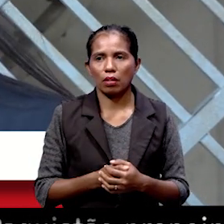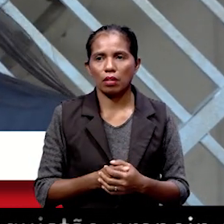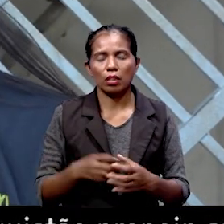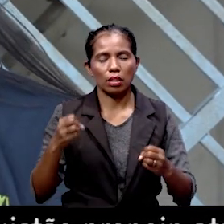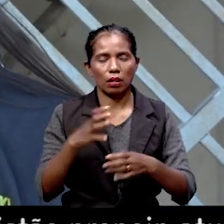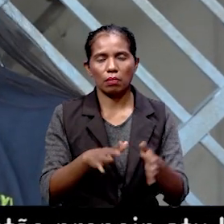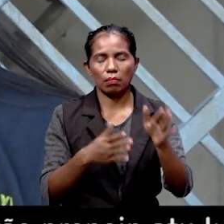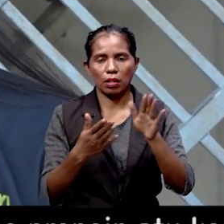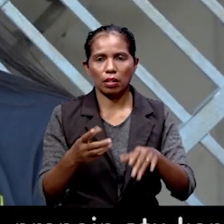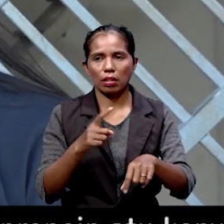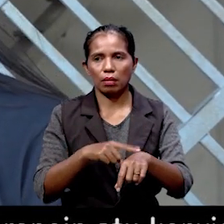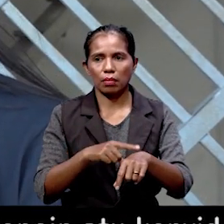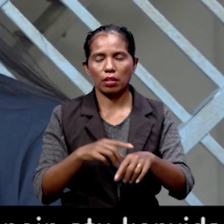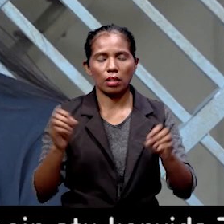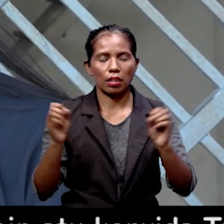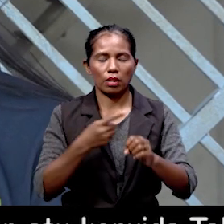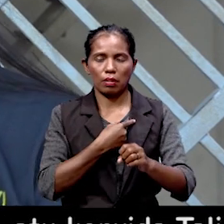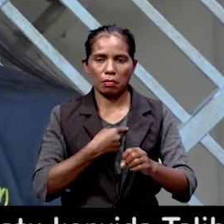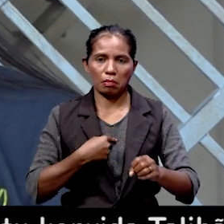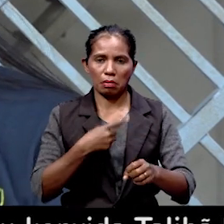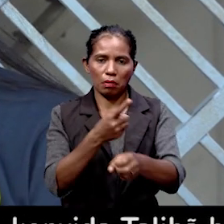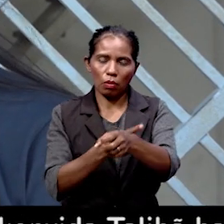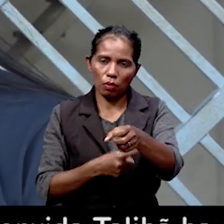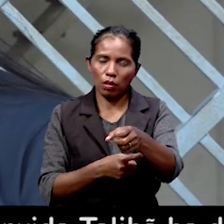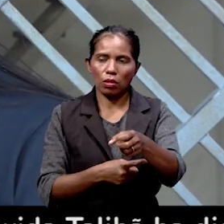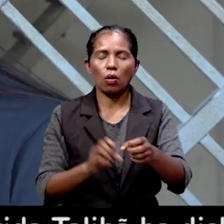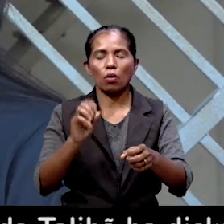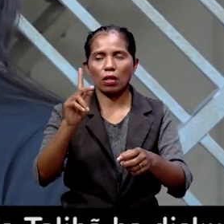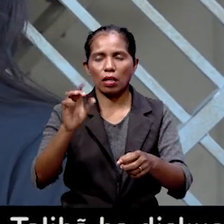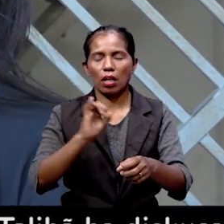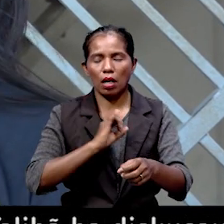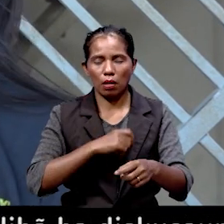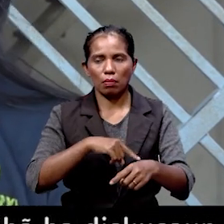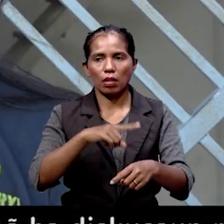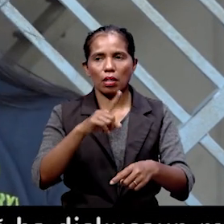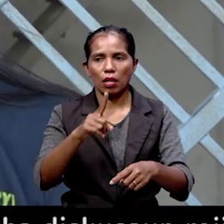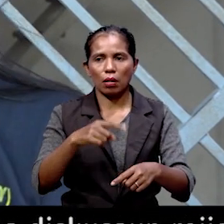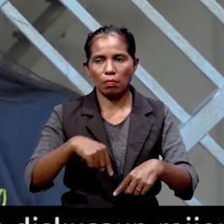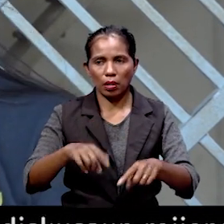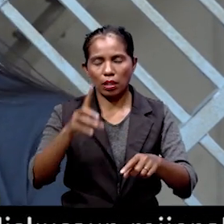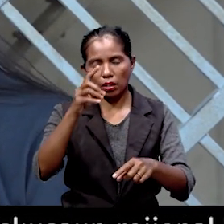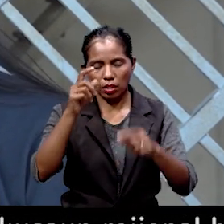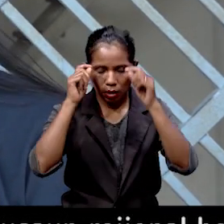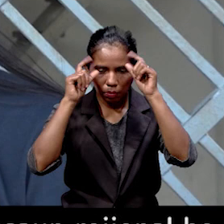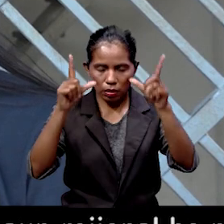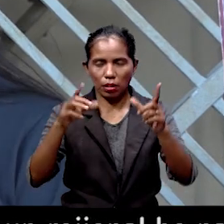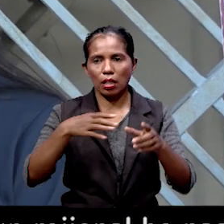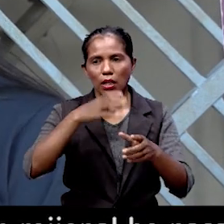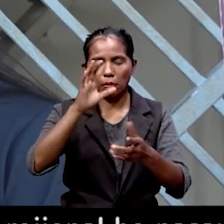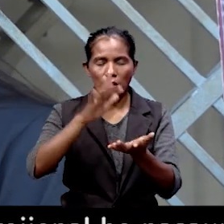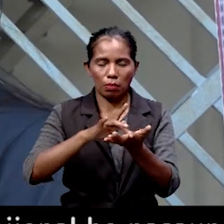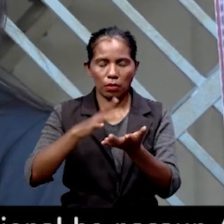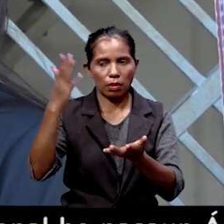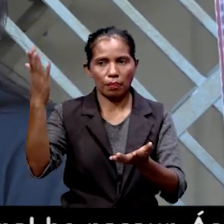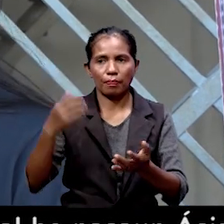entau. Momentu ni nyelajari operasi, nyedian det, diem be usik ba, hau konsulta det, nanti hau fila bat timur, mau bahimu ay moru kian bade.